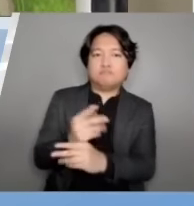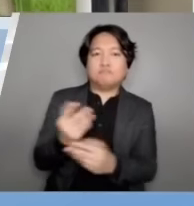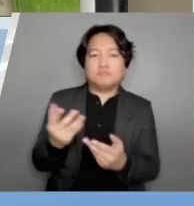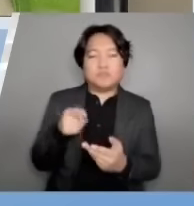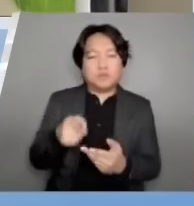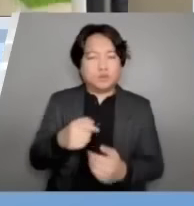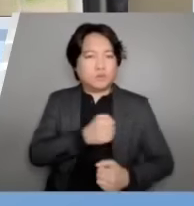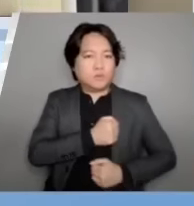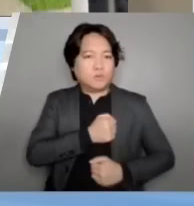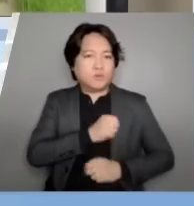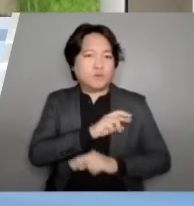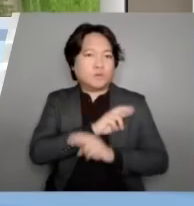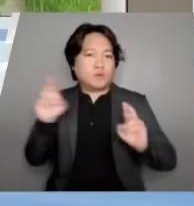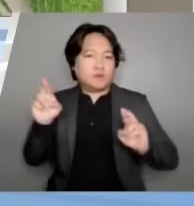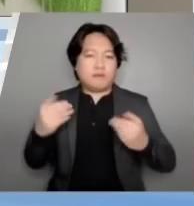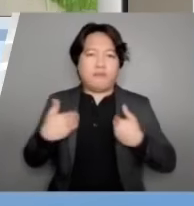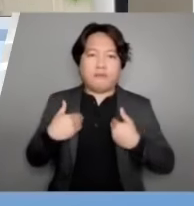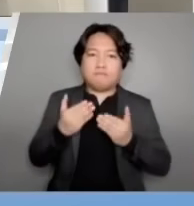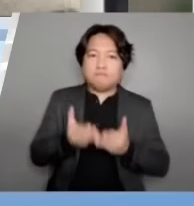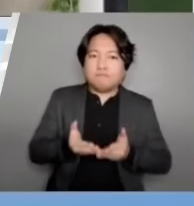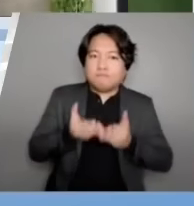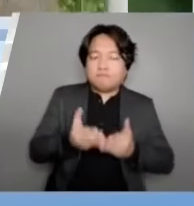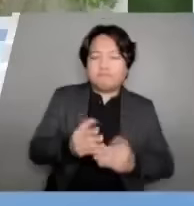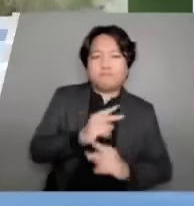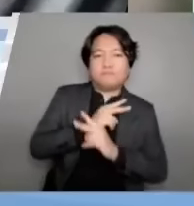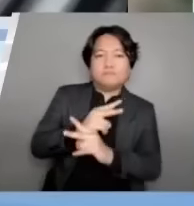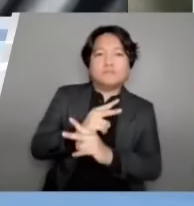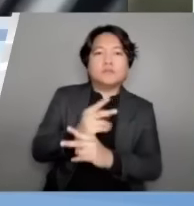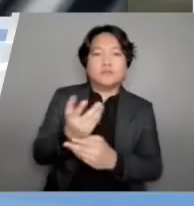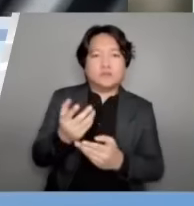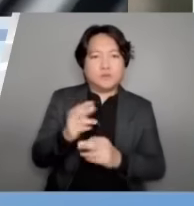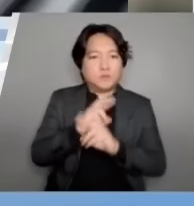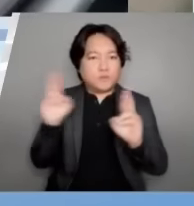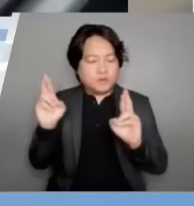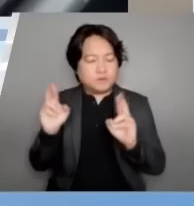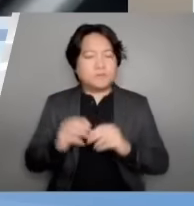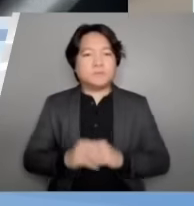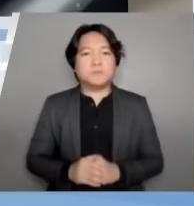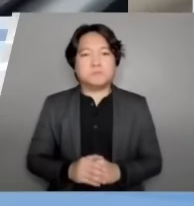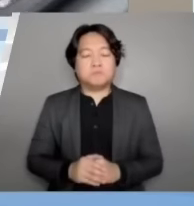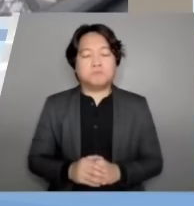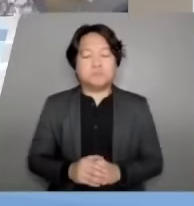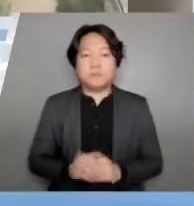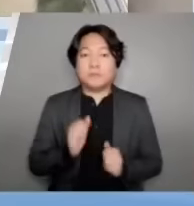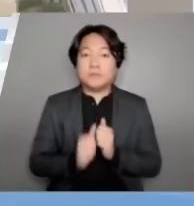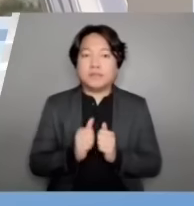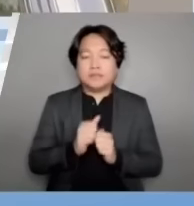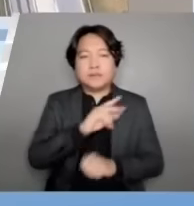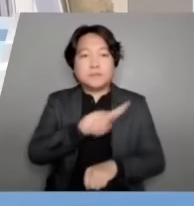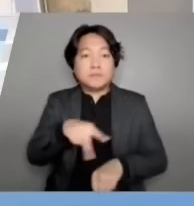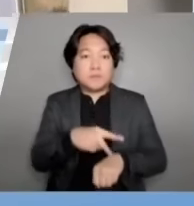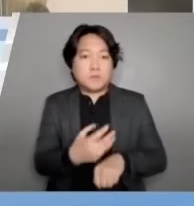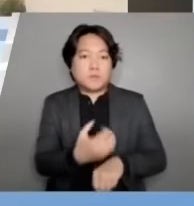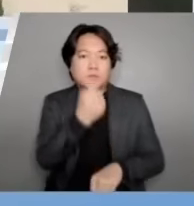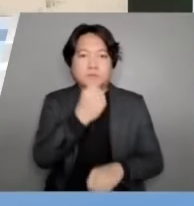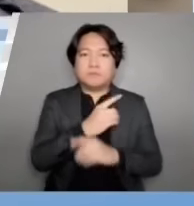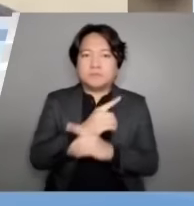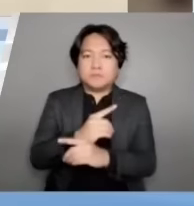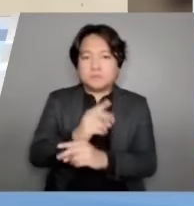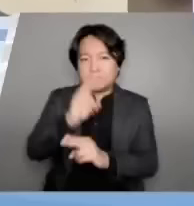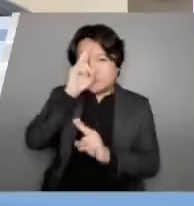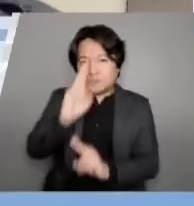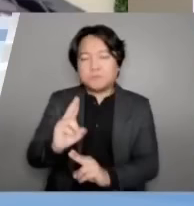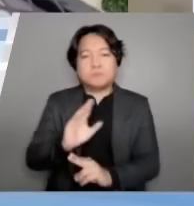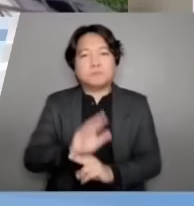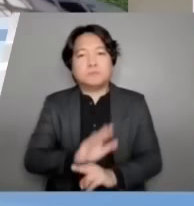to respond swiftly with courage and firm resolve in defense of our sovereignty in honor of our flag. Bukod sa